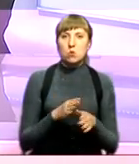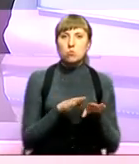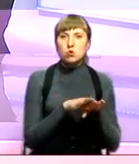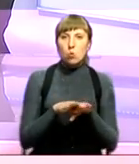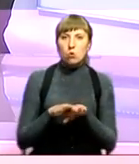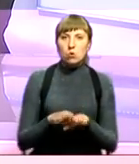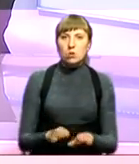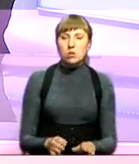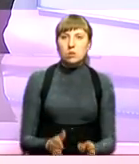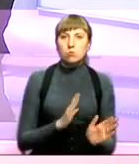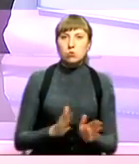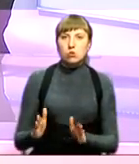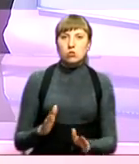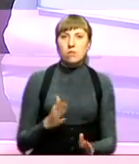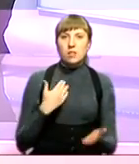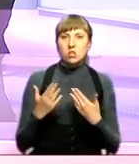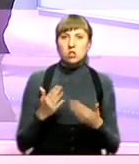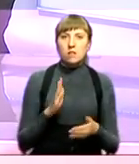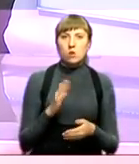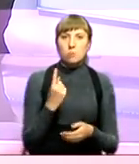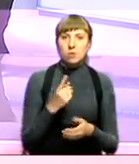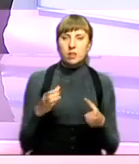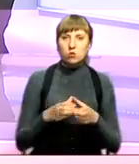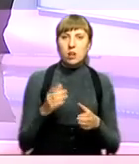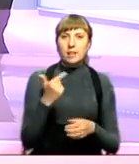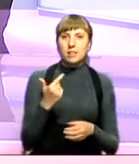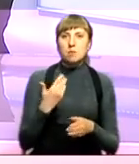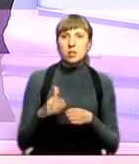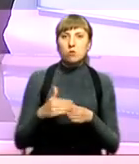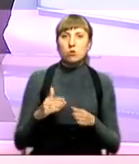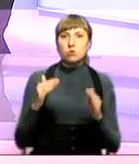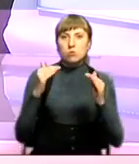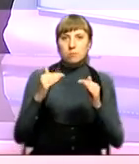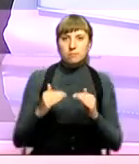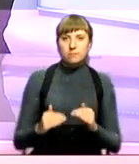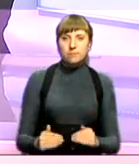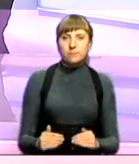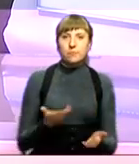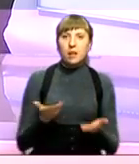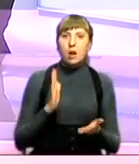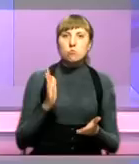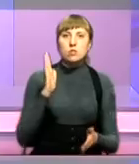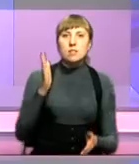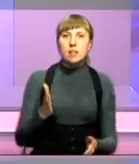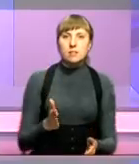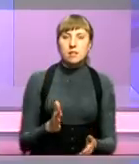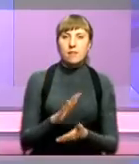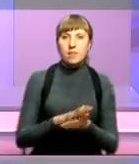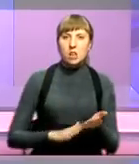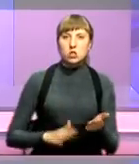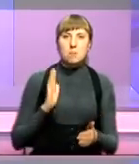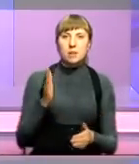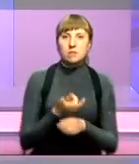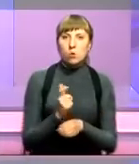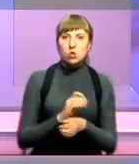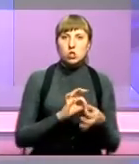и в отношении валют первой категории. Гривна потихонечку опять начинает ползти вниз. Какая будет тенденция дальше, прогнозировать очень